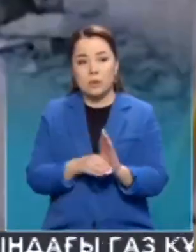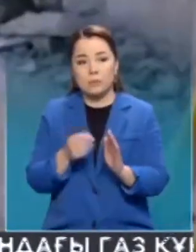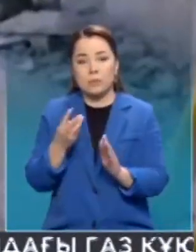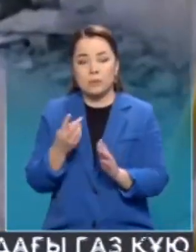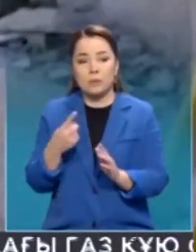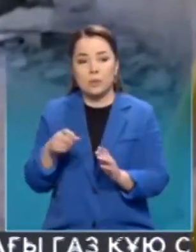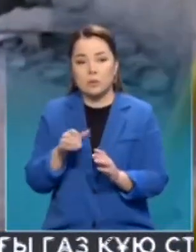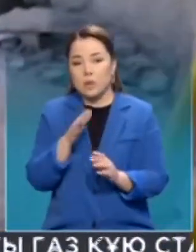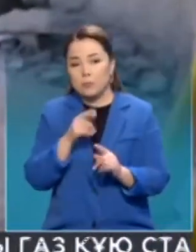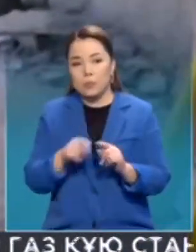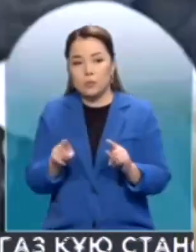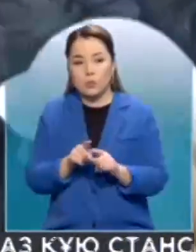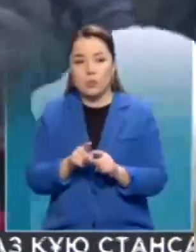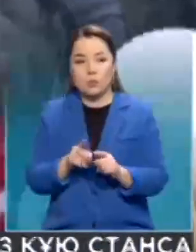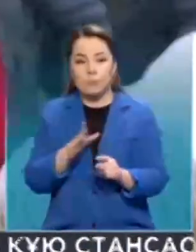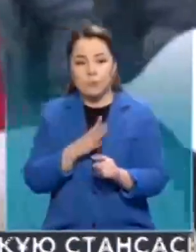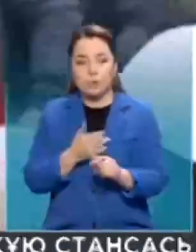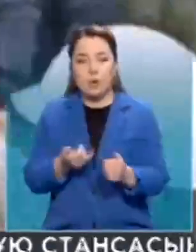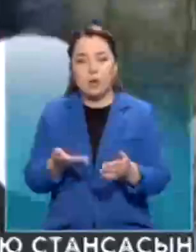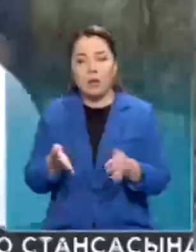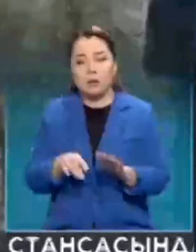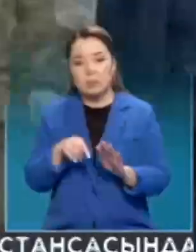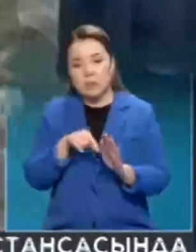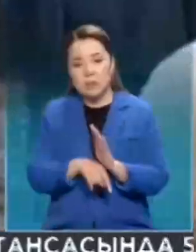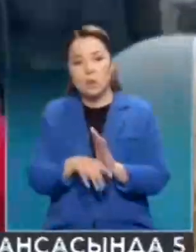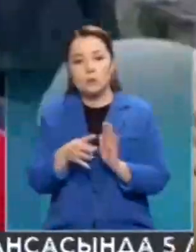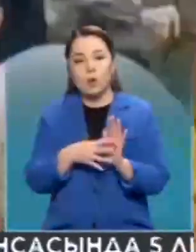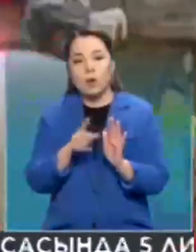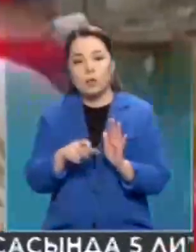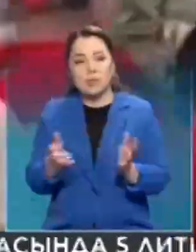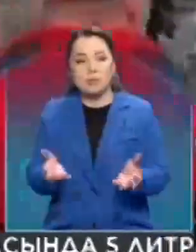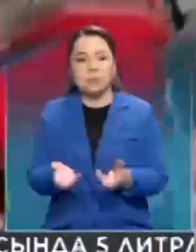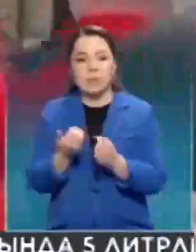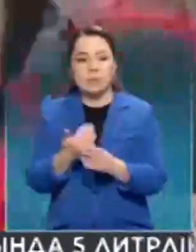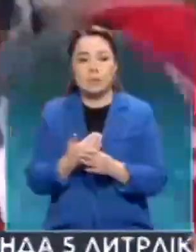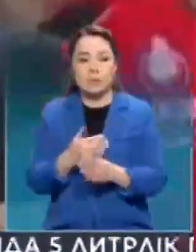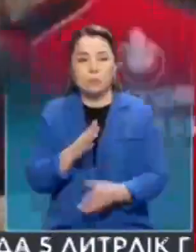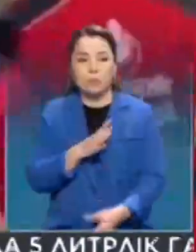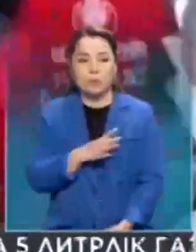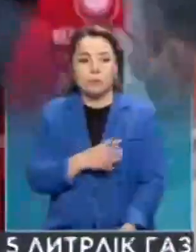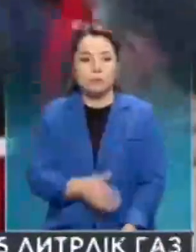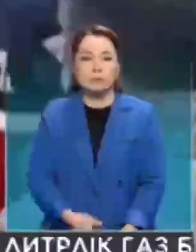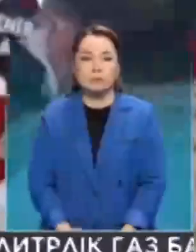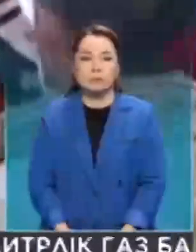аптадан астам уақыт бойы жатып, аман қалған 9 адам құтқарылған.